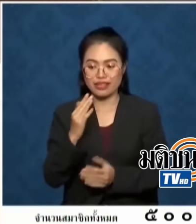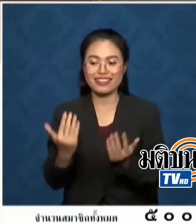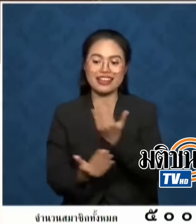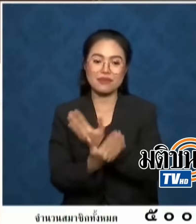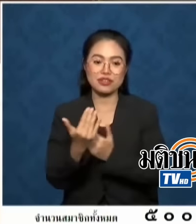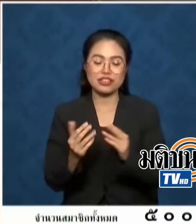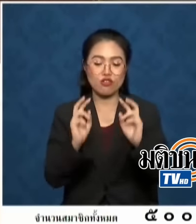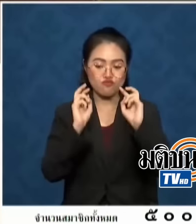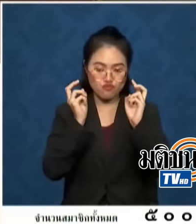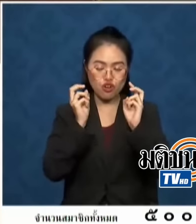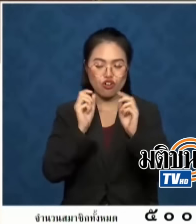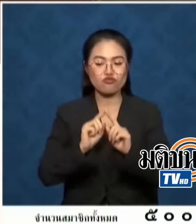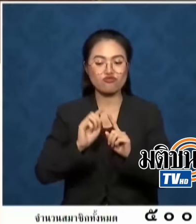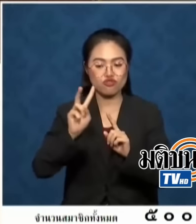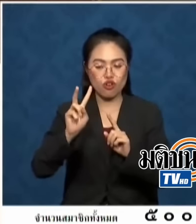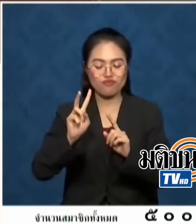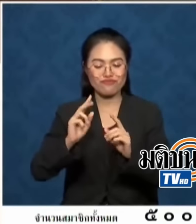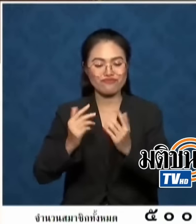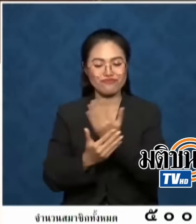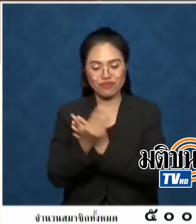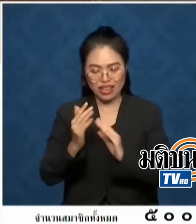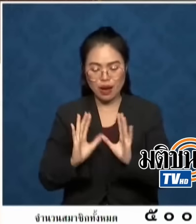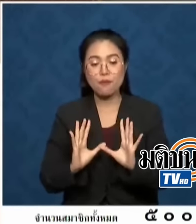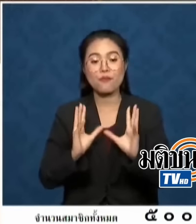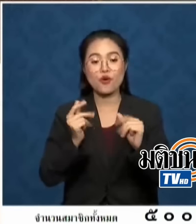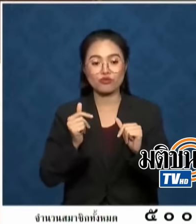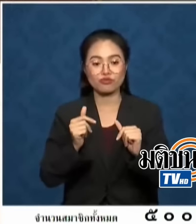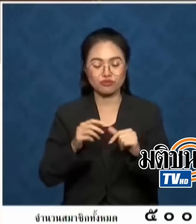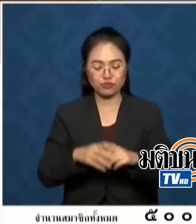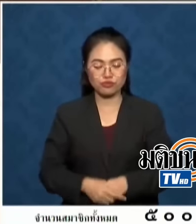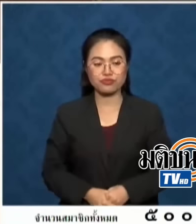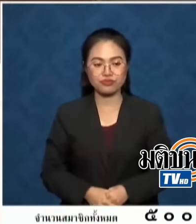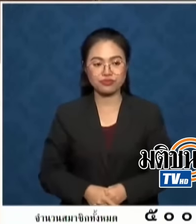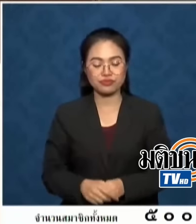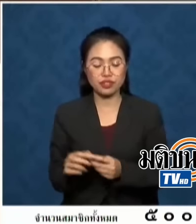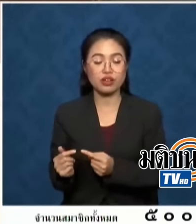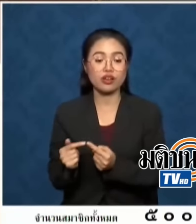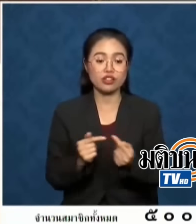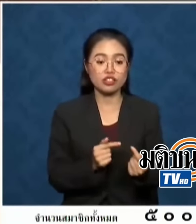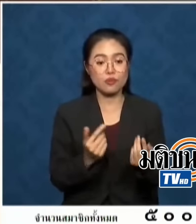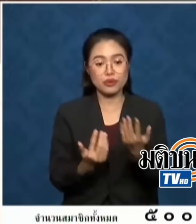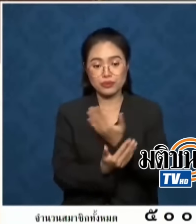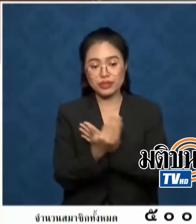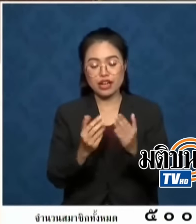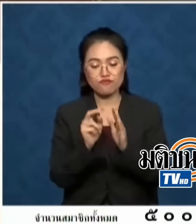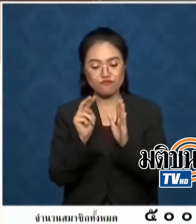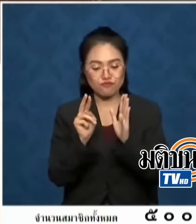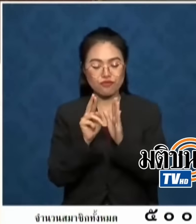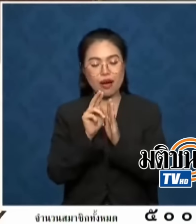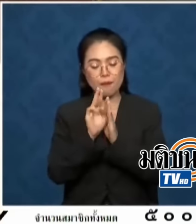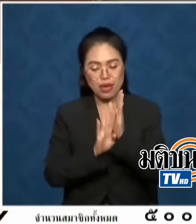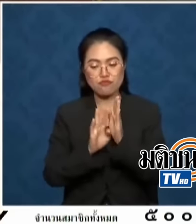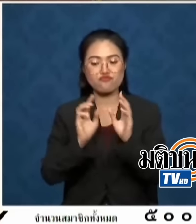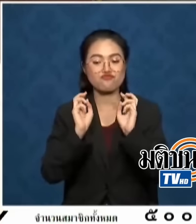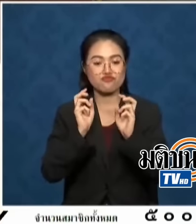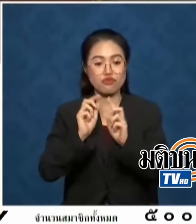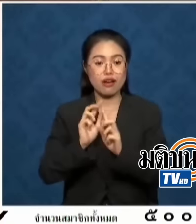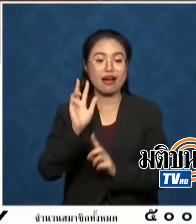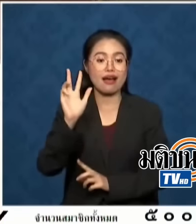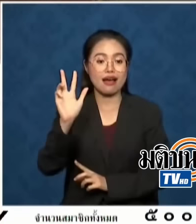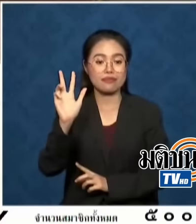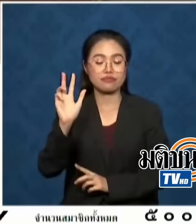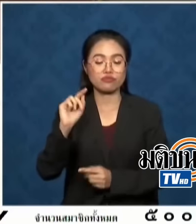วาระที่2นะครับไม่มีนะครับต่อไปเป็นการพิจารณาในวาระที่3นะครับ